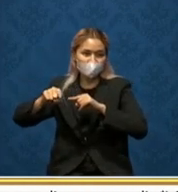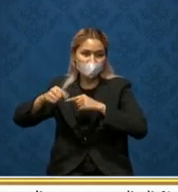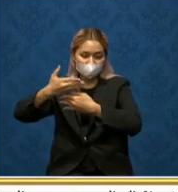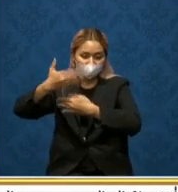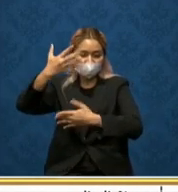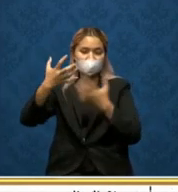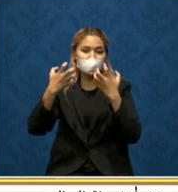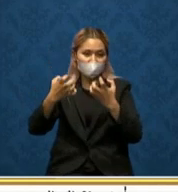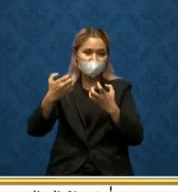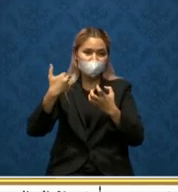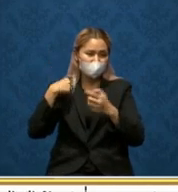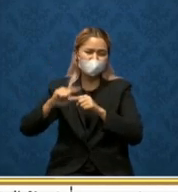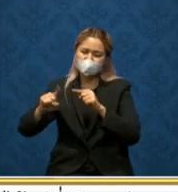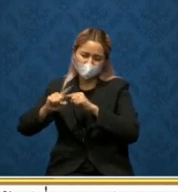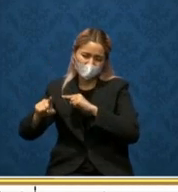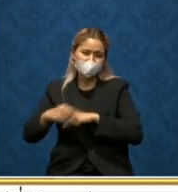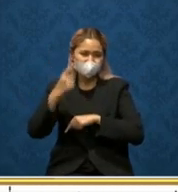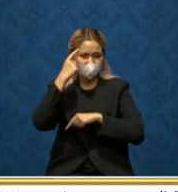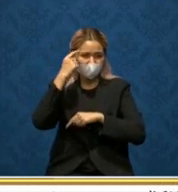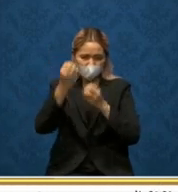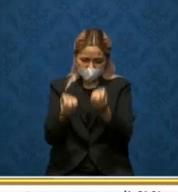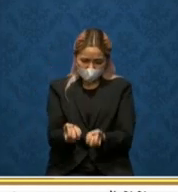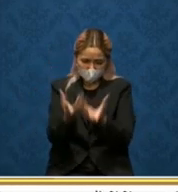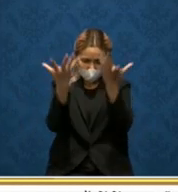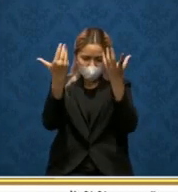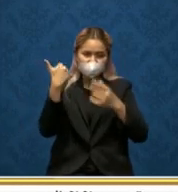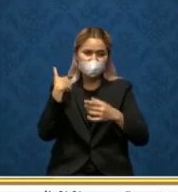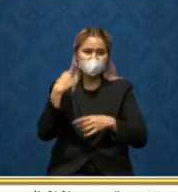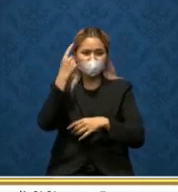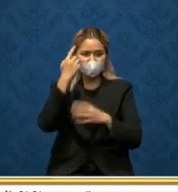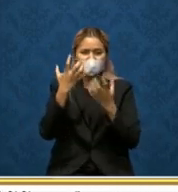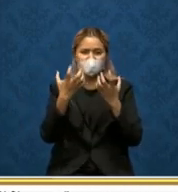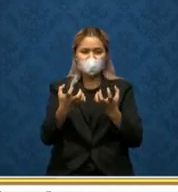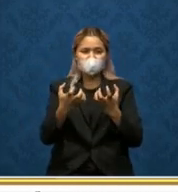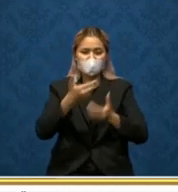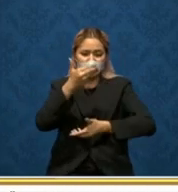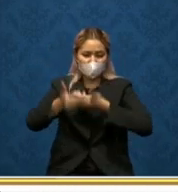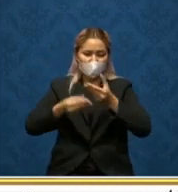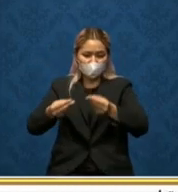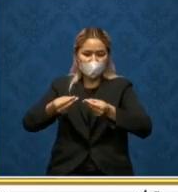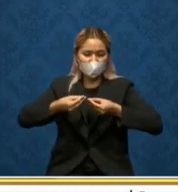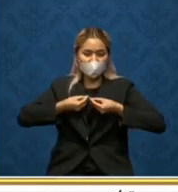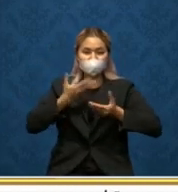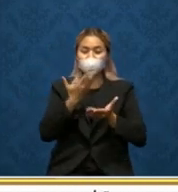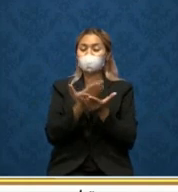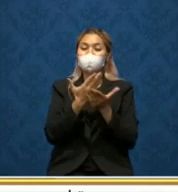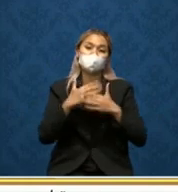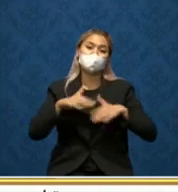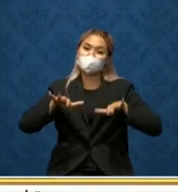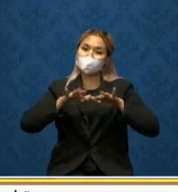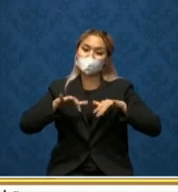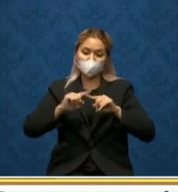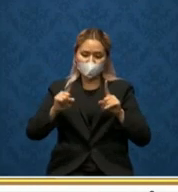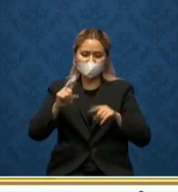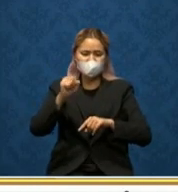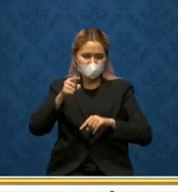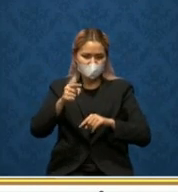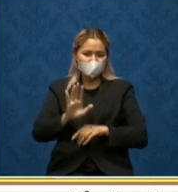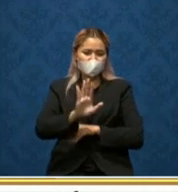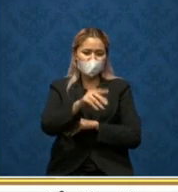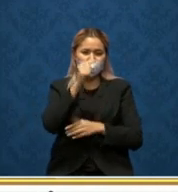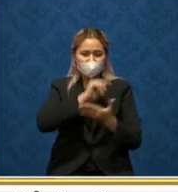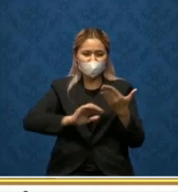ต้องคือเขาจำเป็นจะต้องมาระเบิดหินซึ่งเป็นสมบัติของชาติมาขายเราในราคาปกติแล้ว